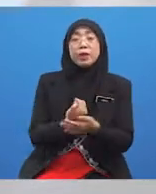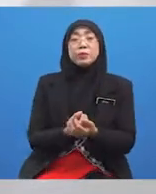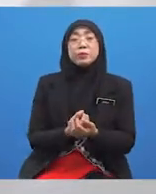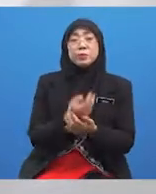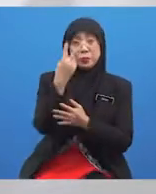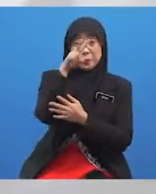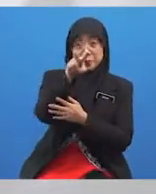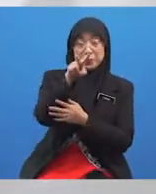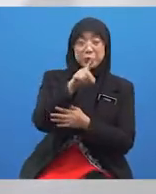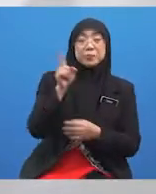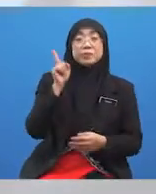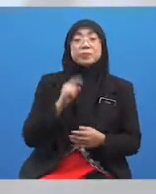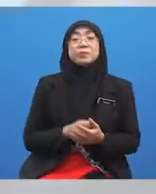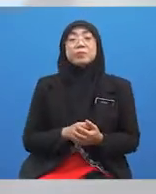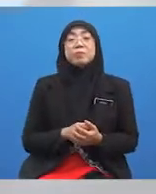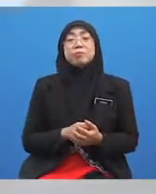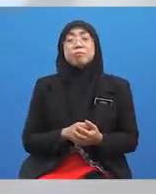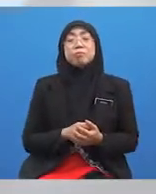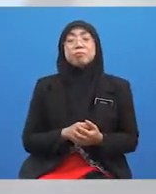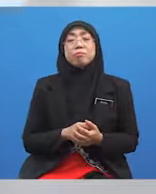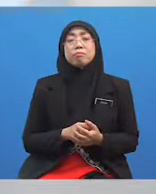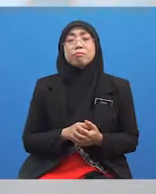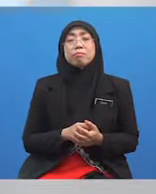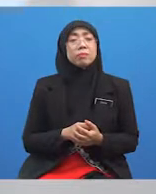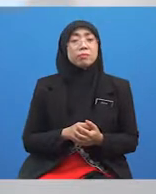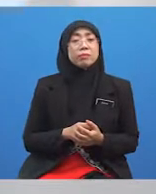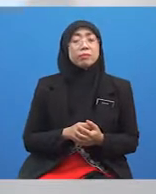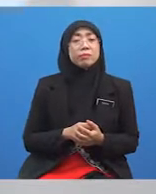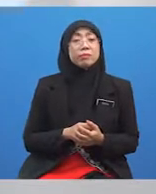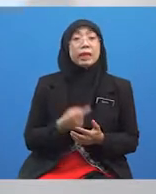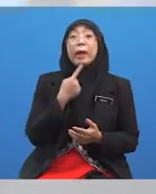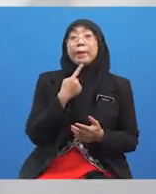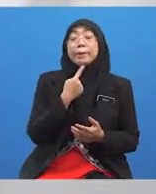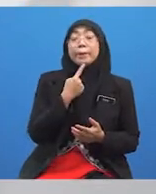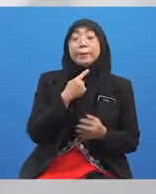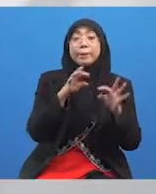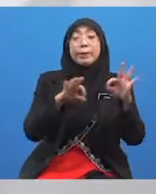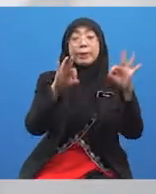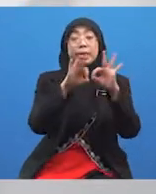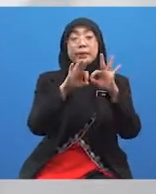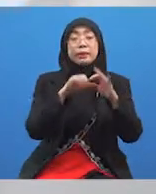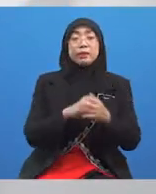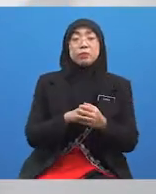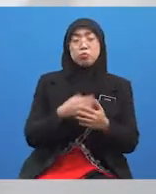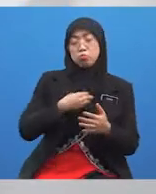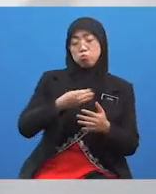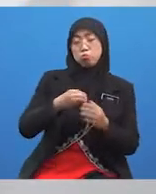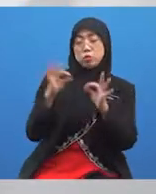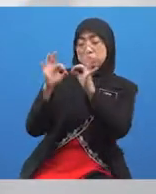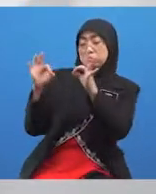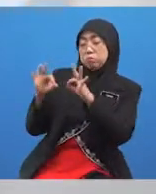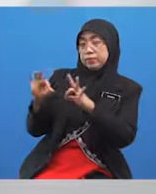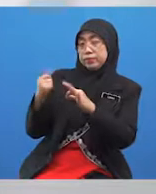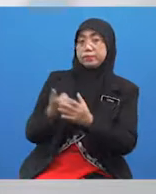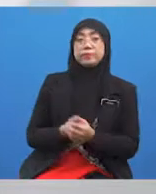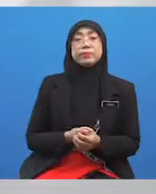paparan sekarang. Fakta itu kotak merah dan huraian adalah kotak putih. Dalam setiap kotak merah itu adalah